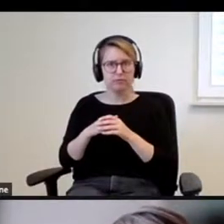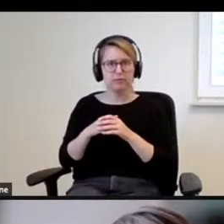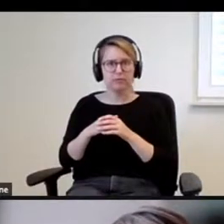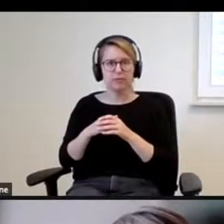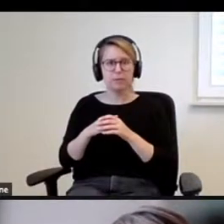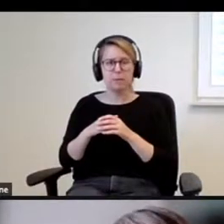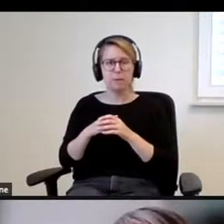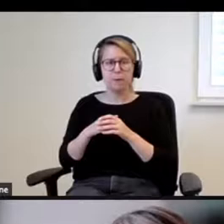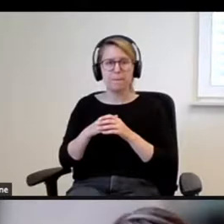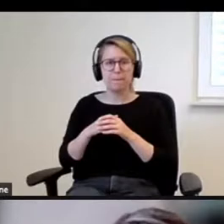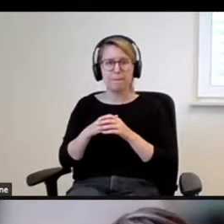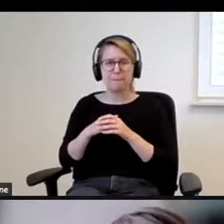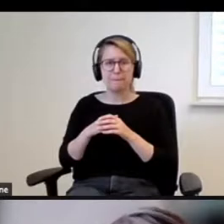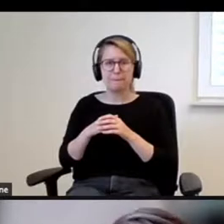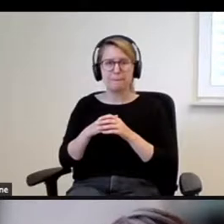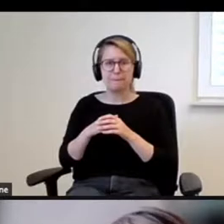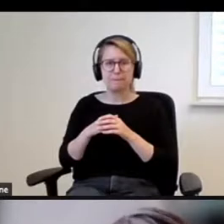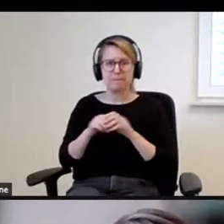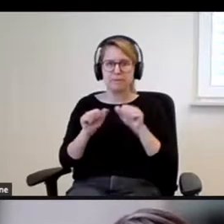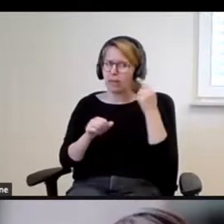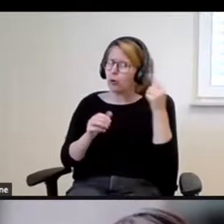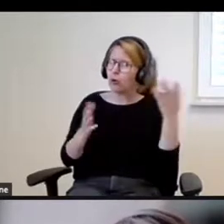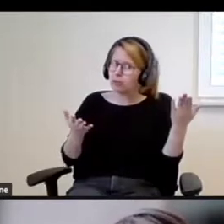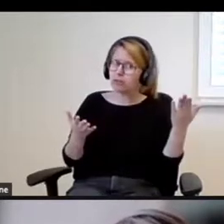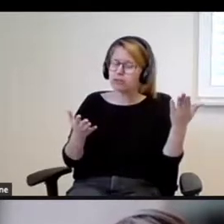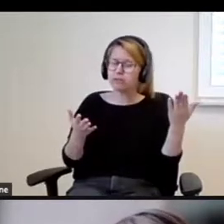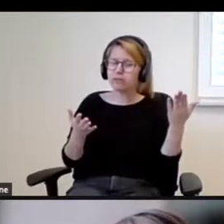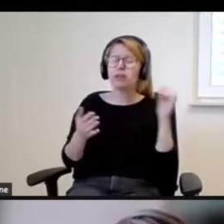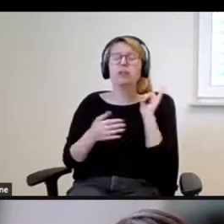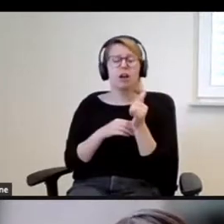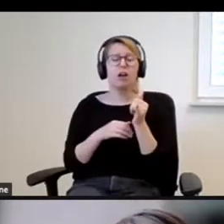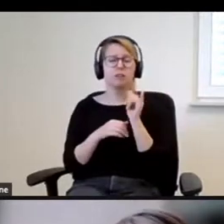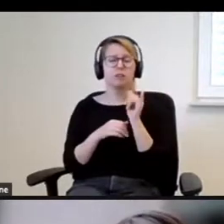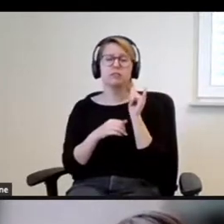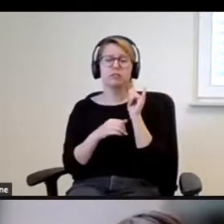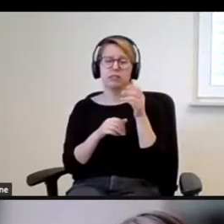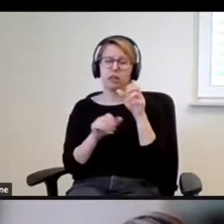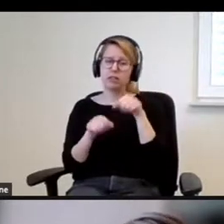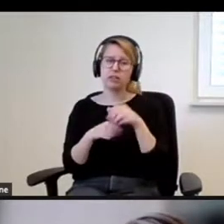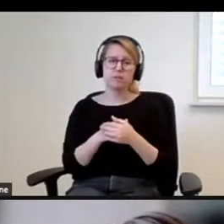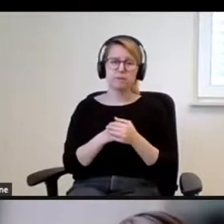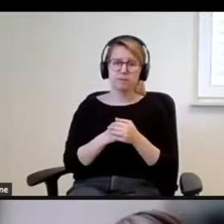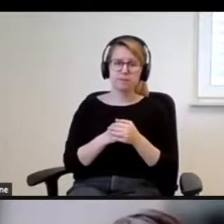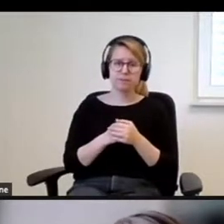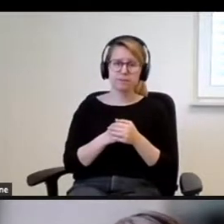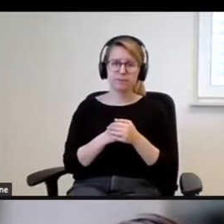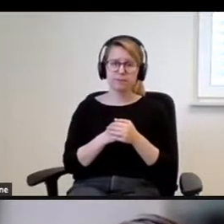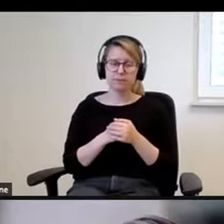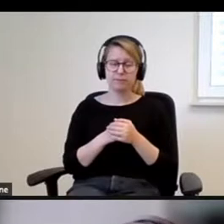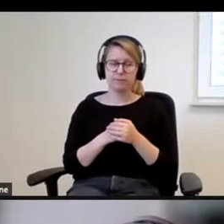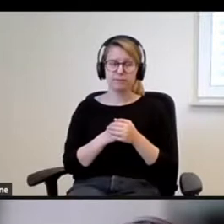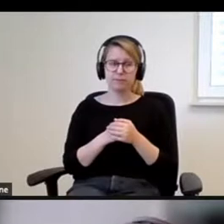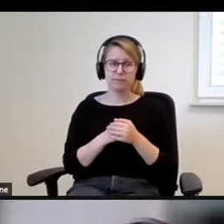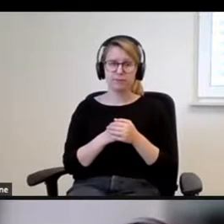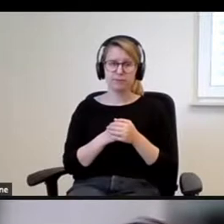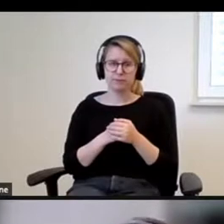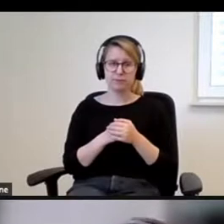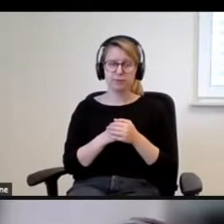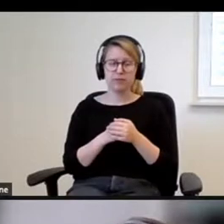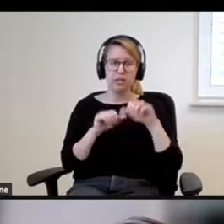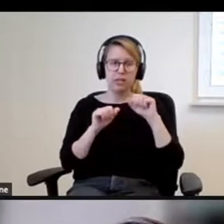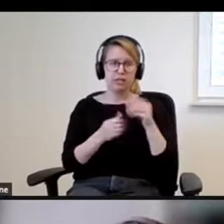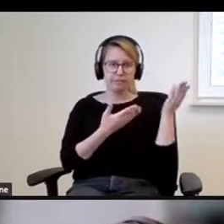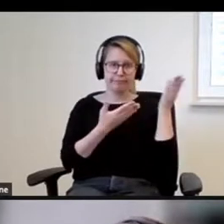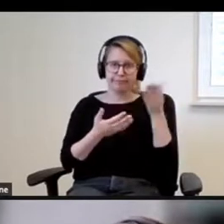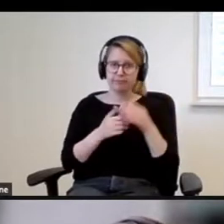Vous m'entendez? Oui. Allô, allô? Oui, allez-y. Oui, bonjour à vous